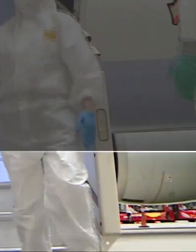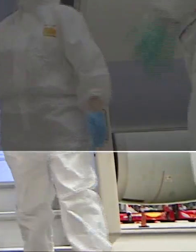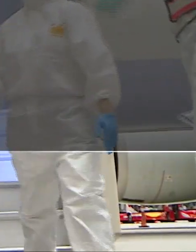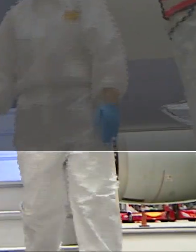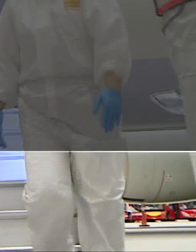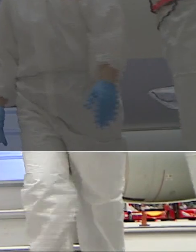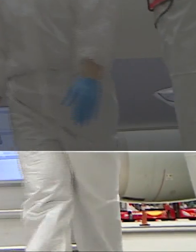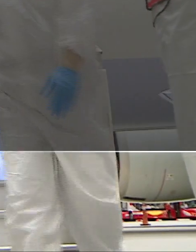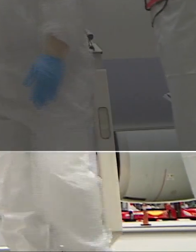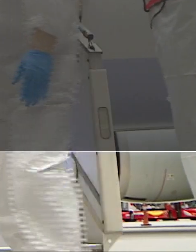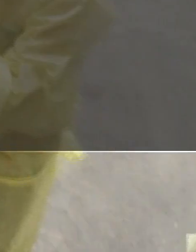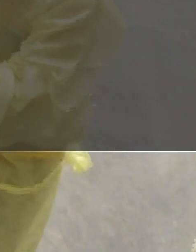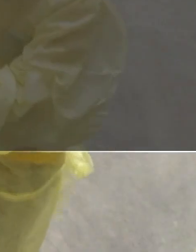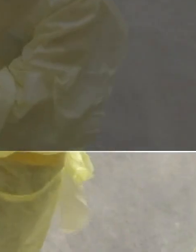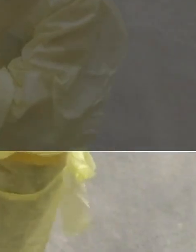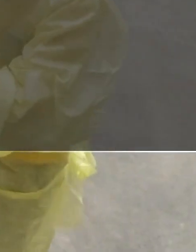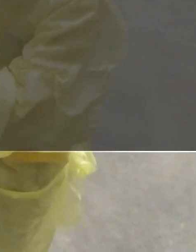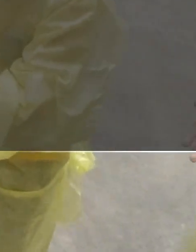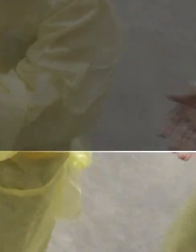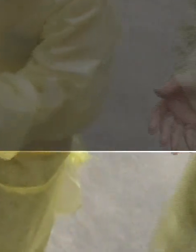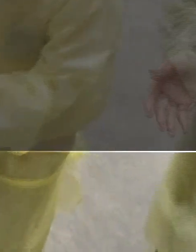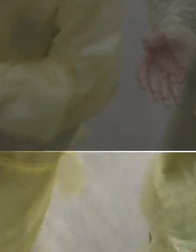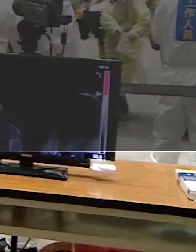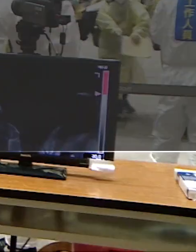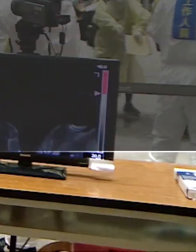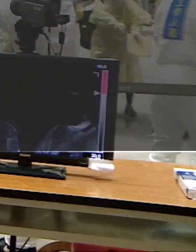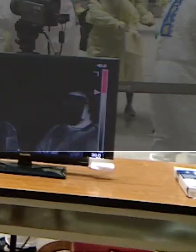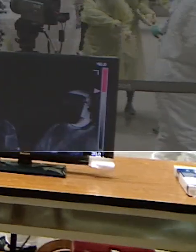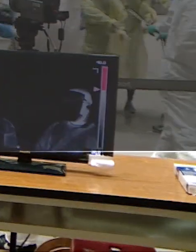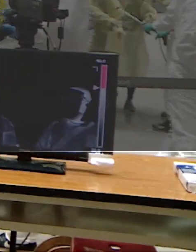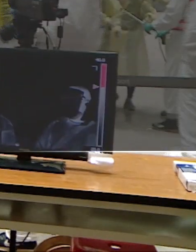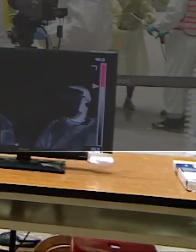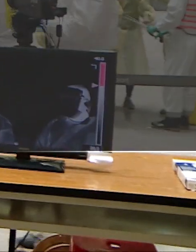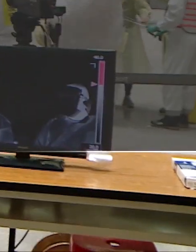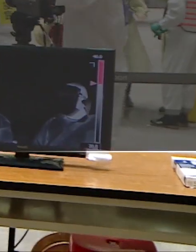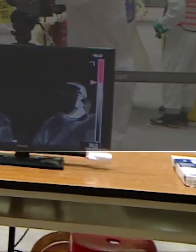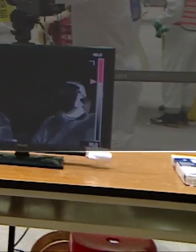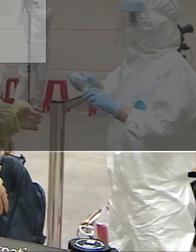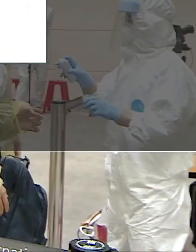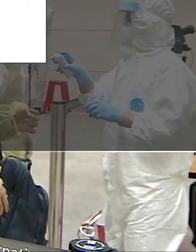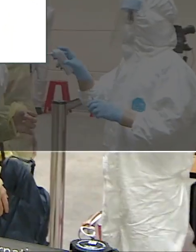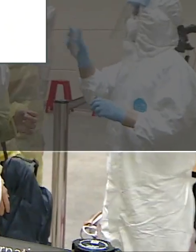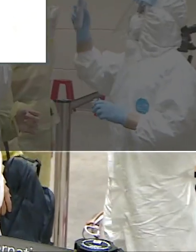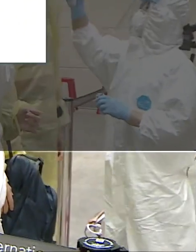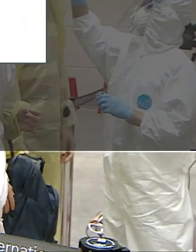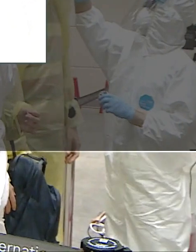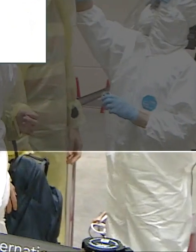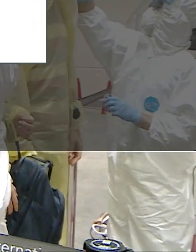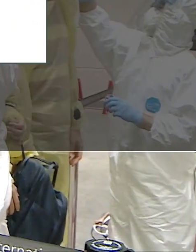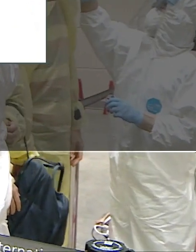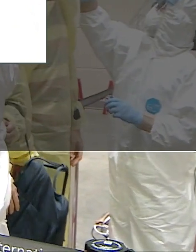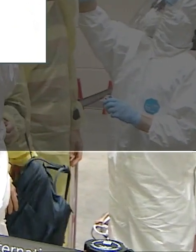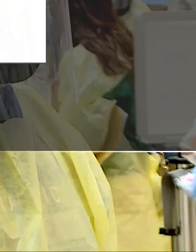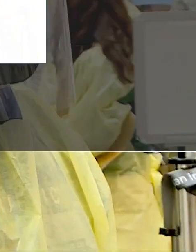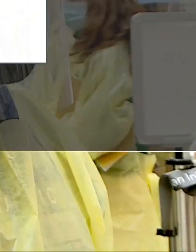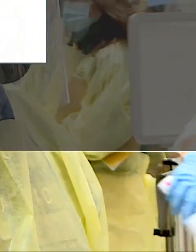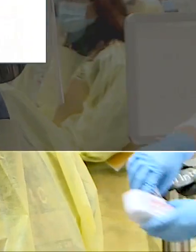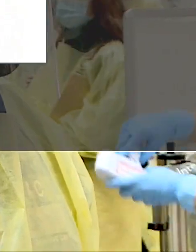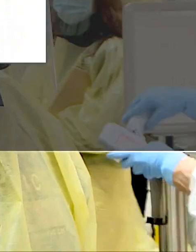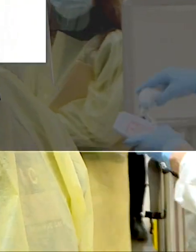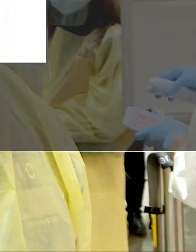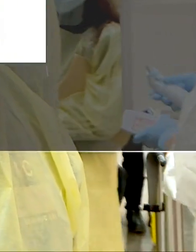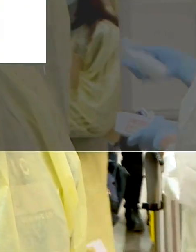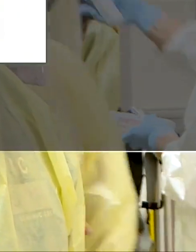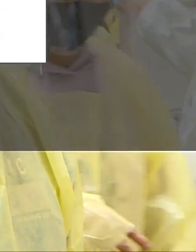境外移入病例，案331参加南美旅游团共计2人确诊，案334到美国自助旅游，旅